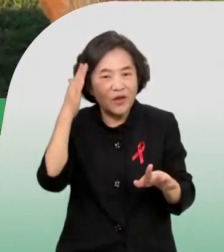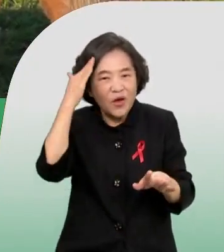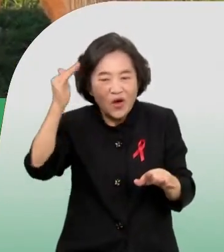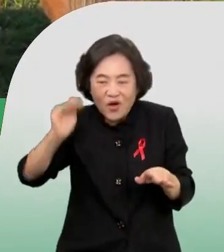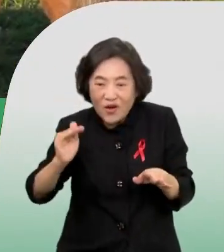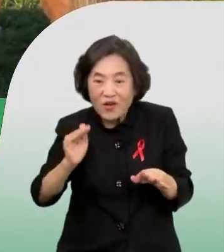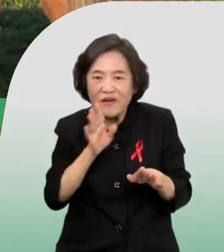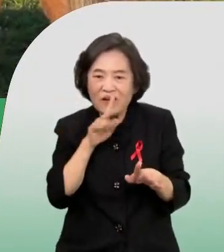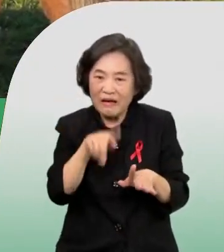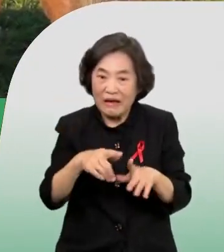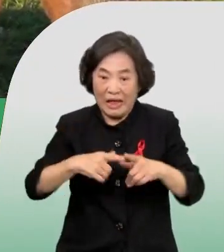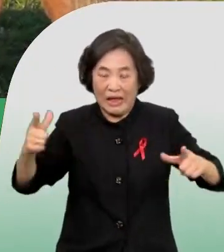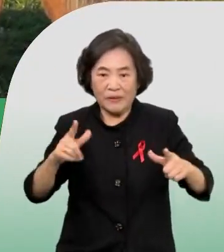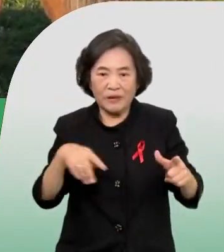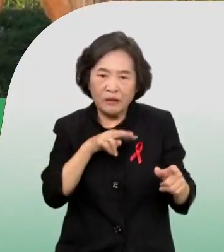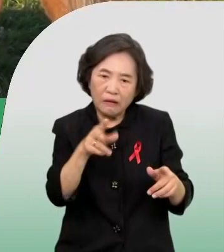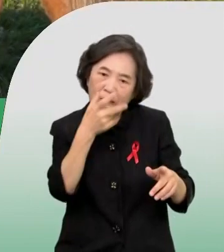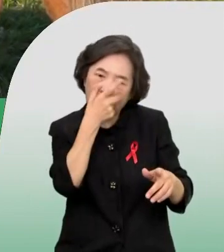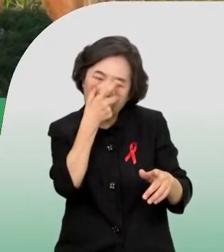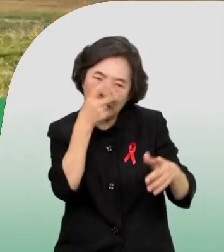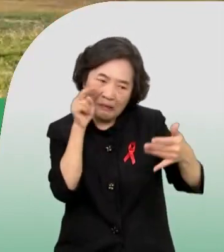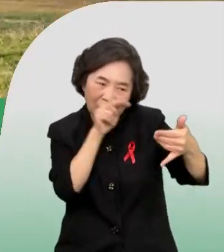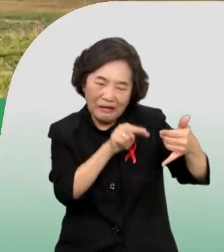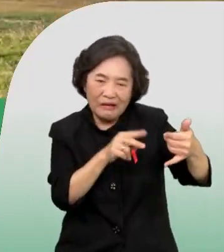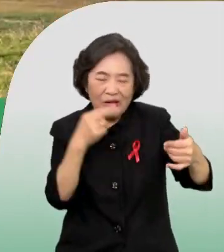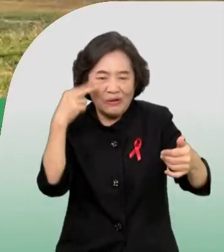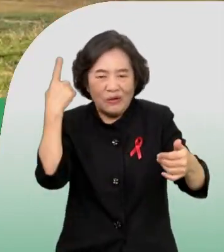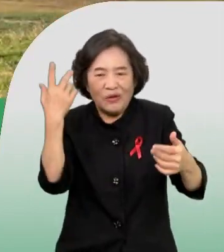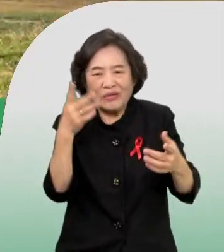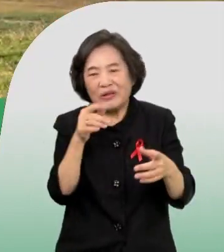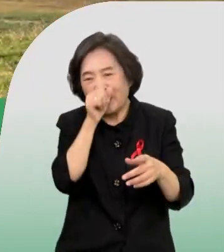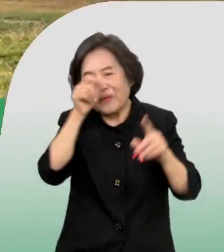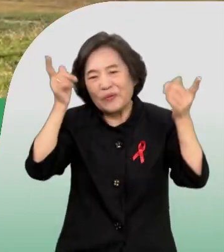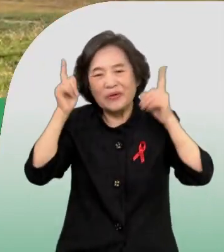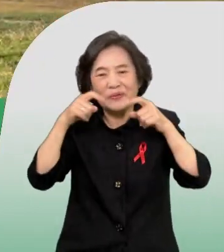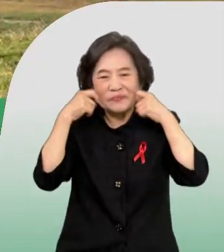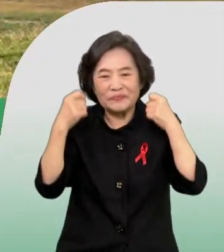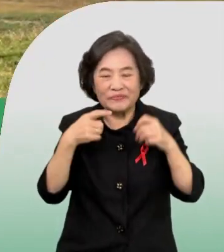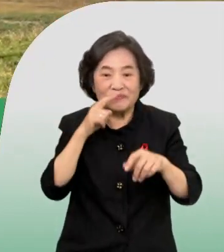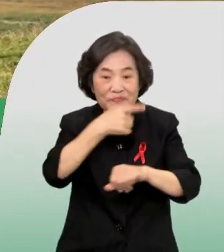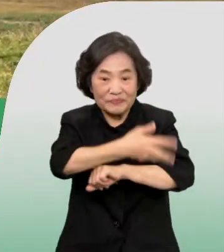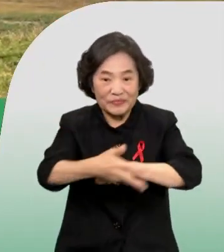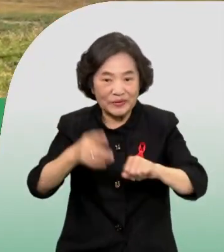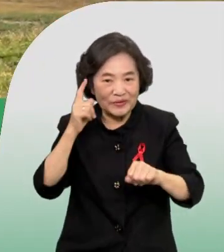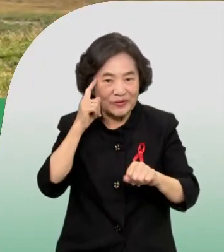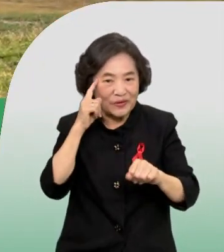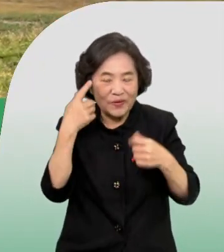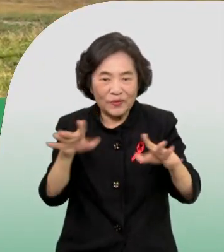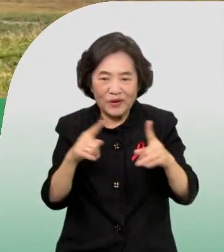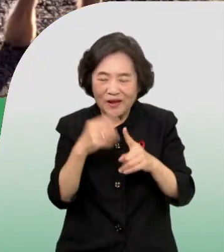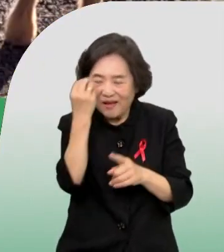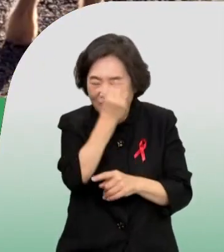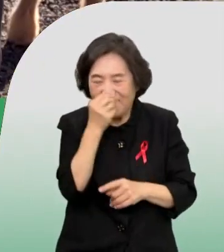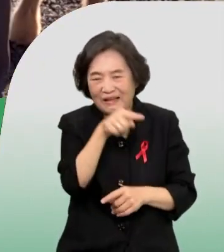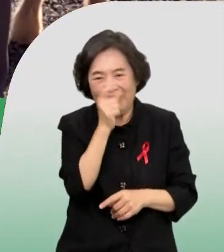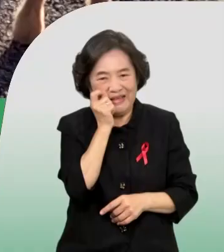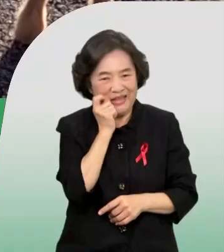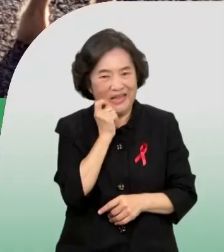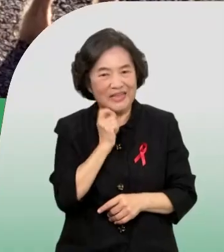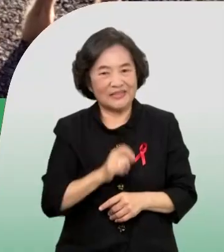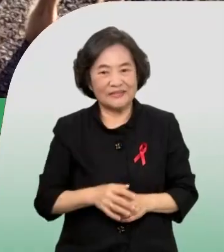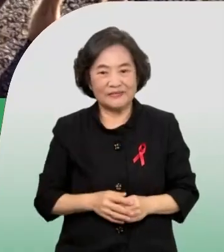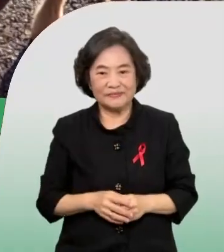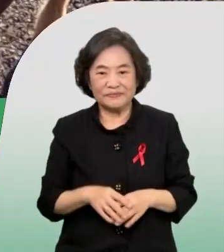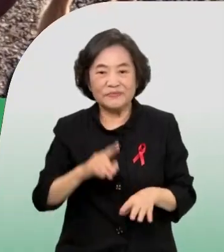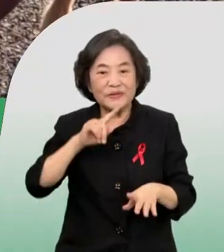架，看起来就得戆戆就神奇。冰岛马是讲系冰岛亲乡嘅土粉。冰